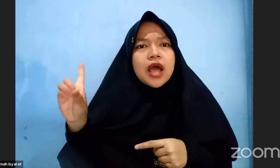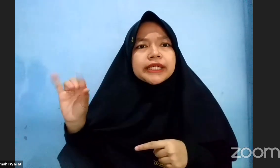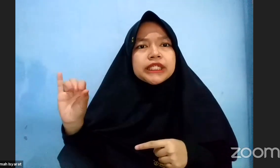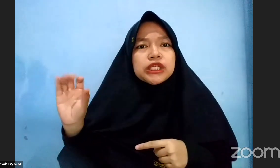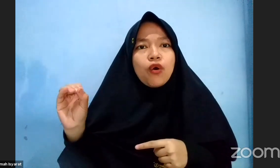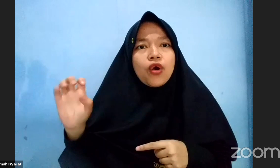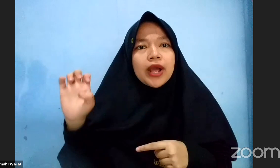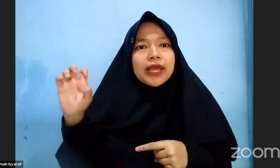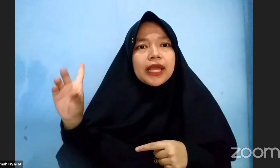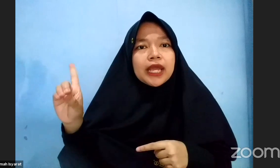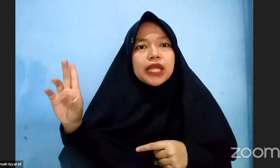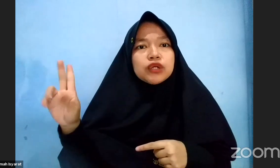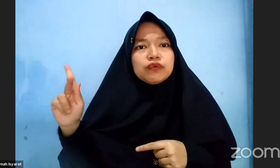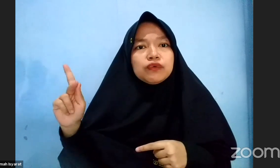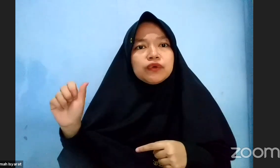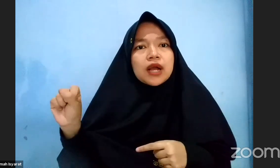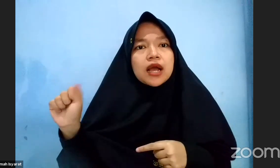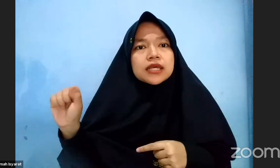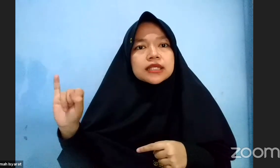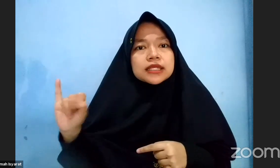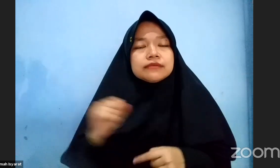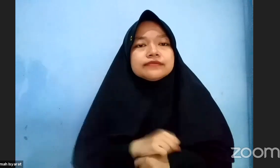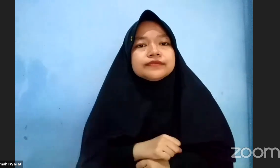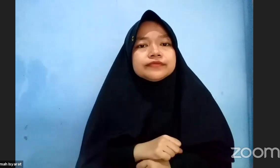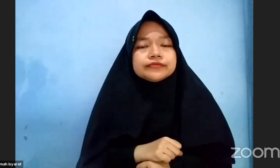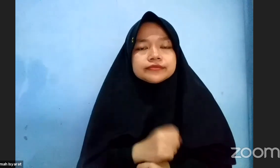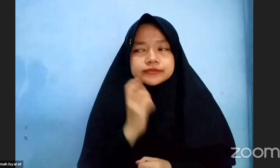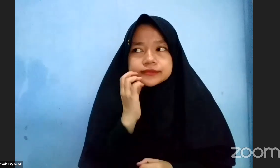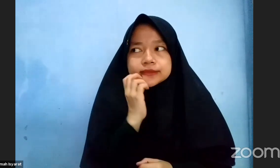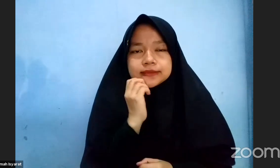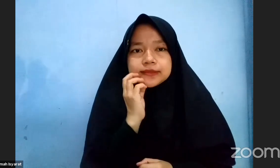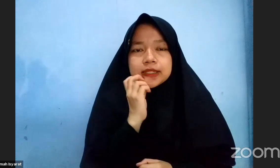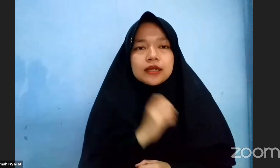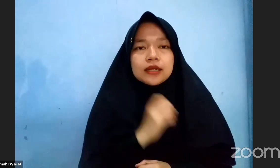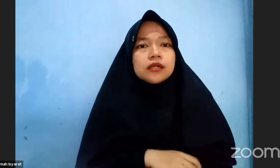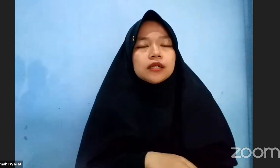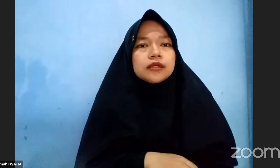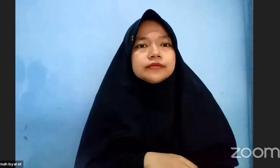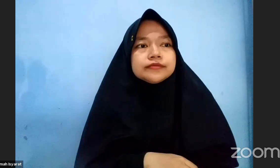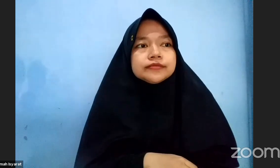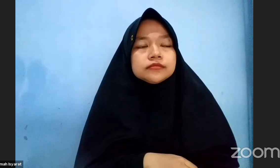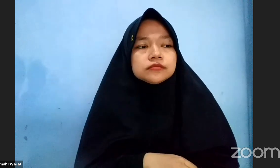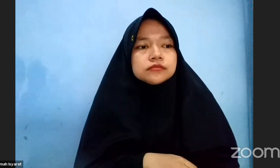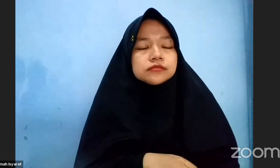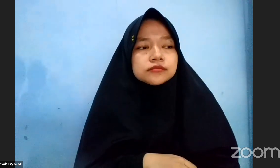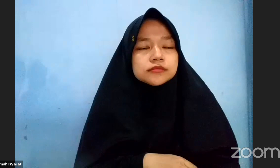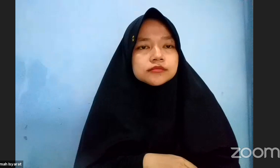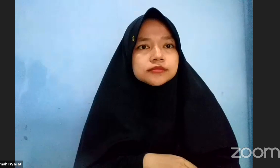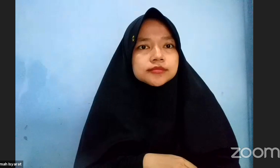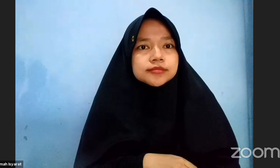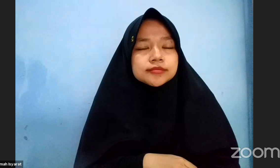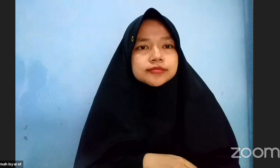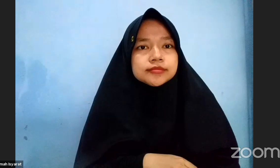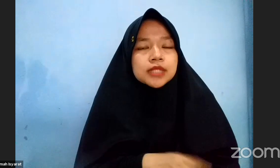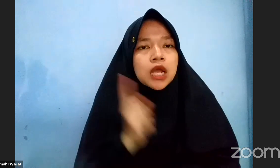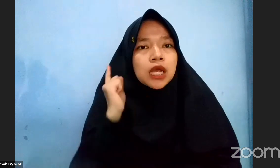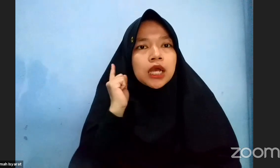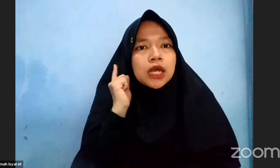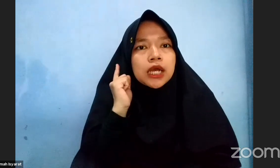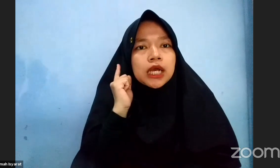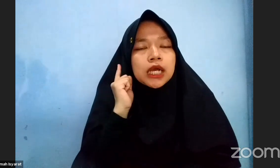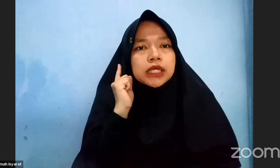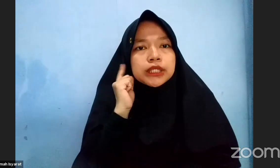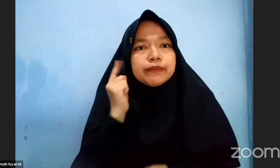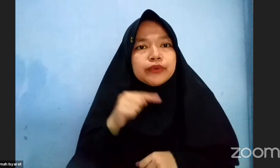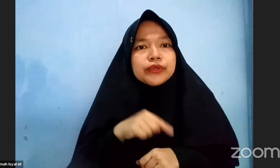PAUDNI pedas Medan saya cepat Saya berada di Direktorat Jenderal guru dan tenaga kependidikan mungkin harus lebih banyak lagi